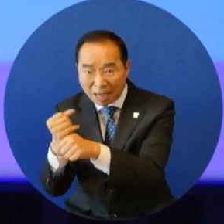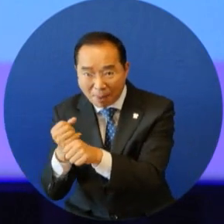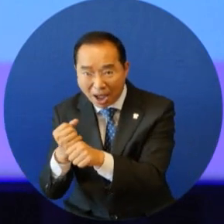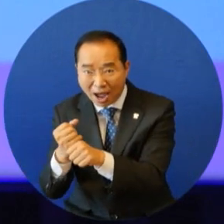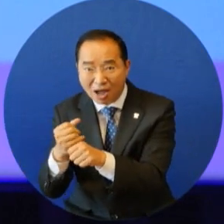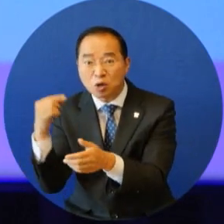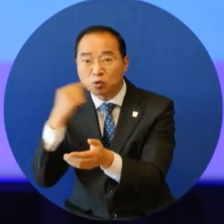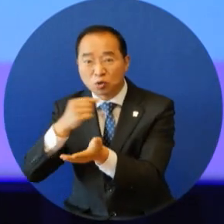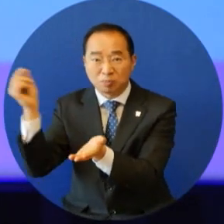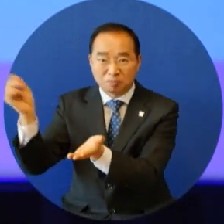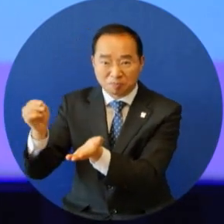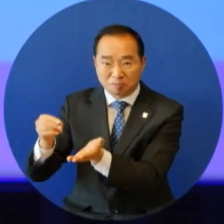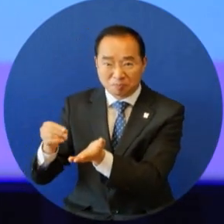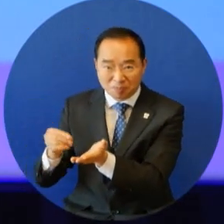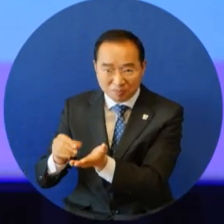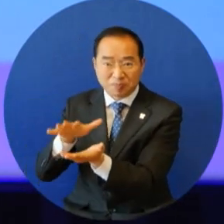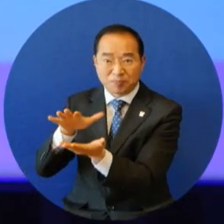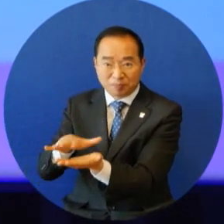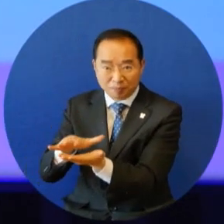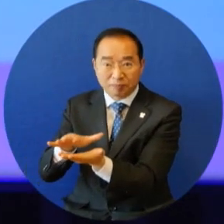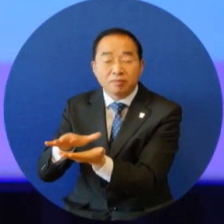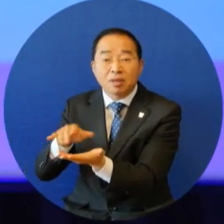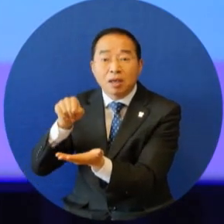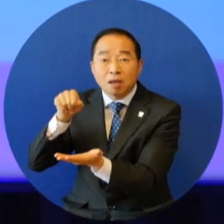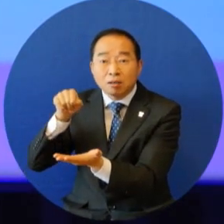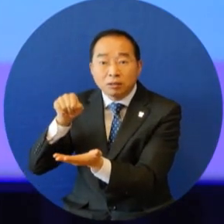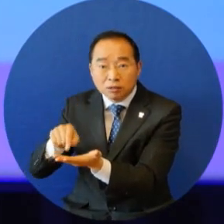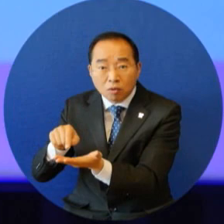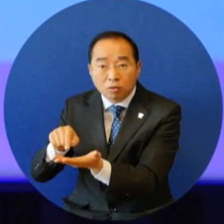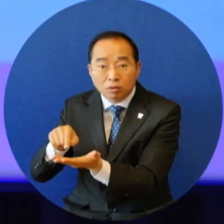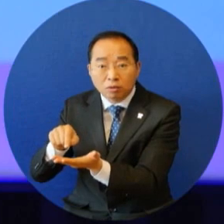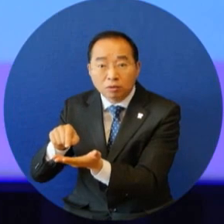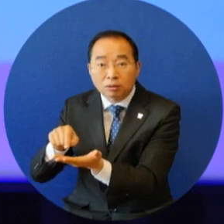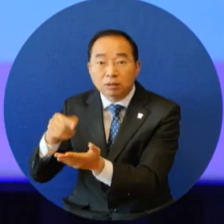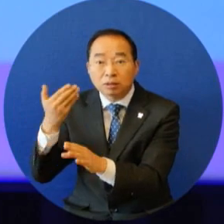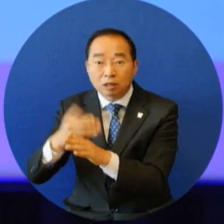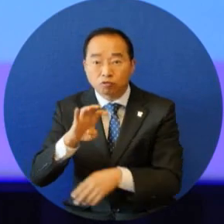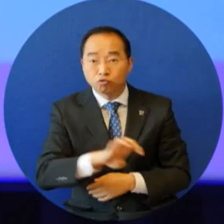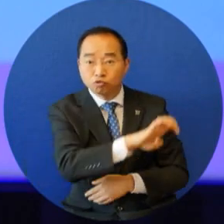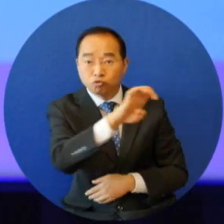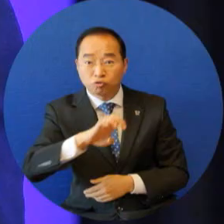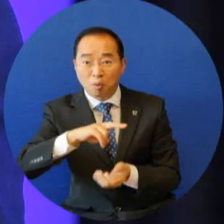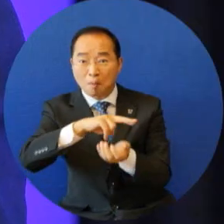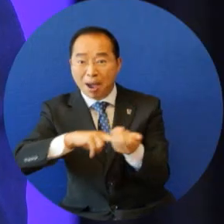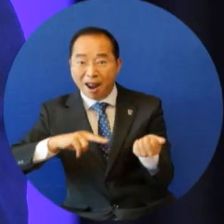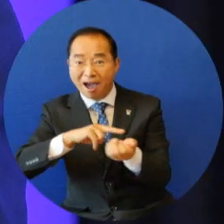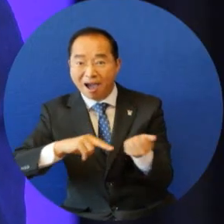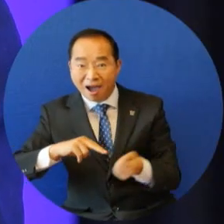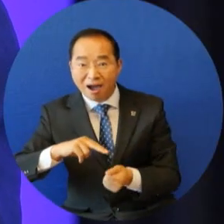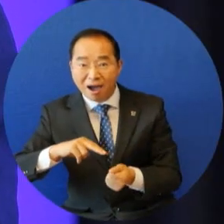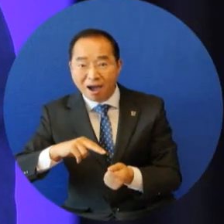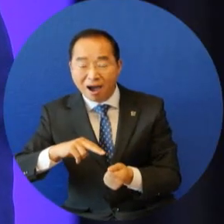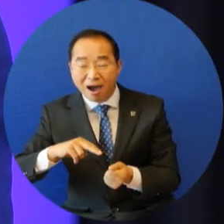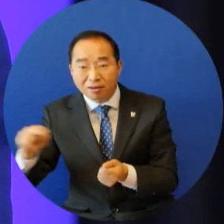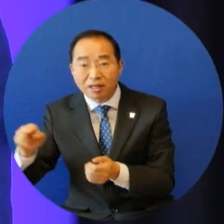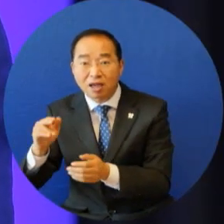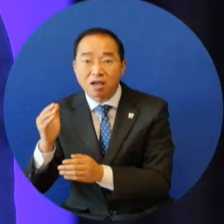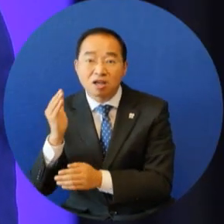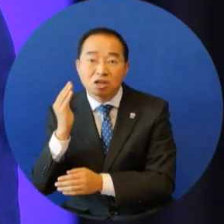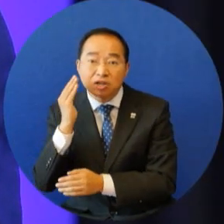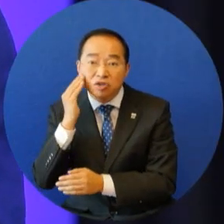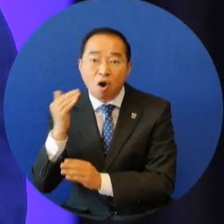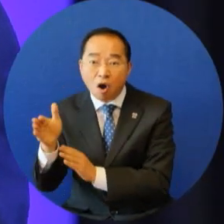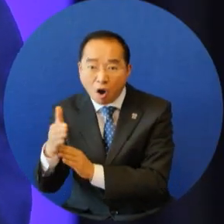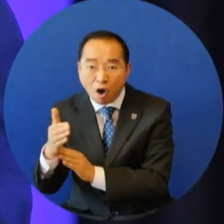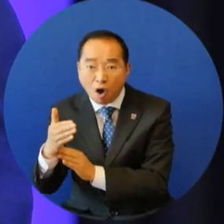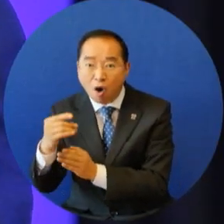소금에 절인 다음에 이 소금에 절인 청어를 유럽 대륙에 파는데 청어를 절이는 데 쓰는